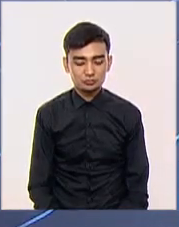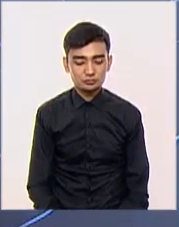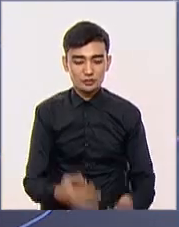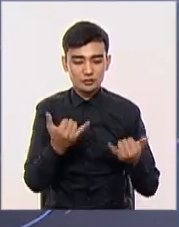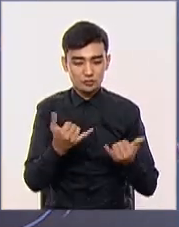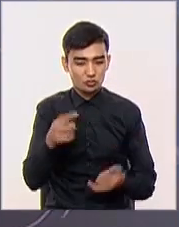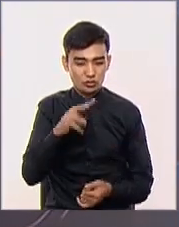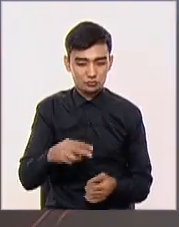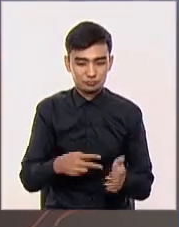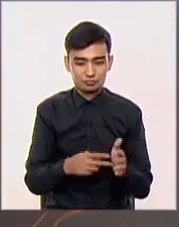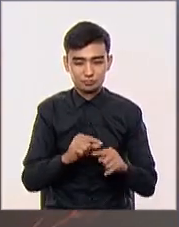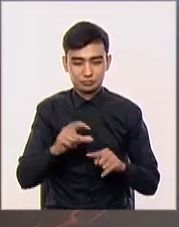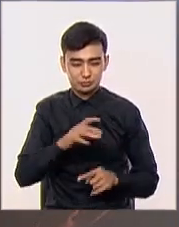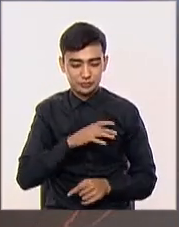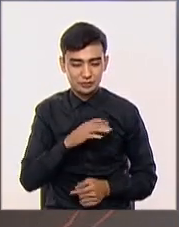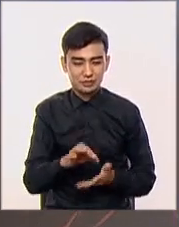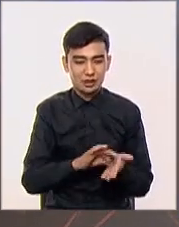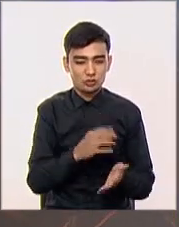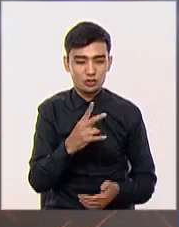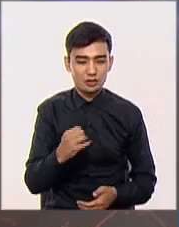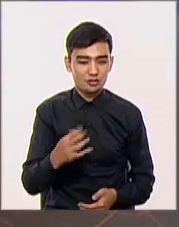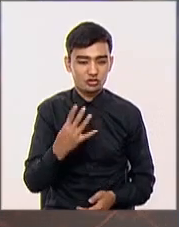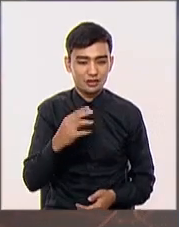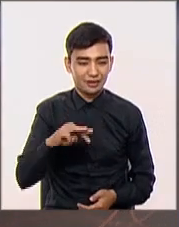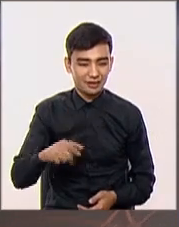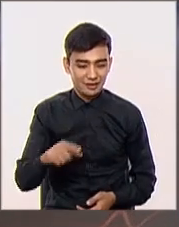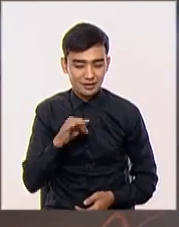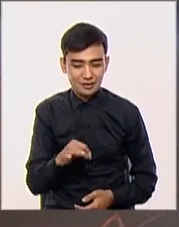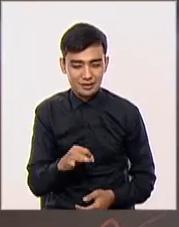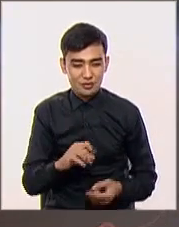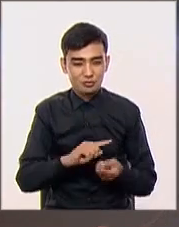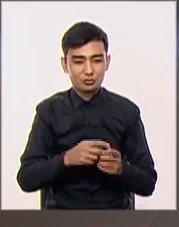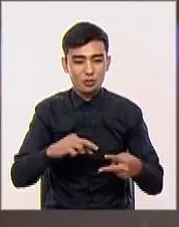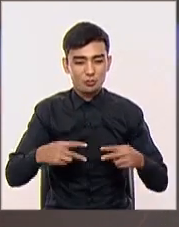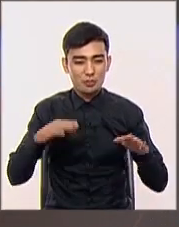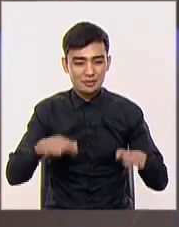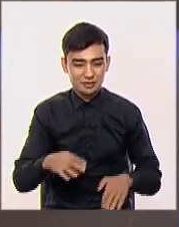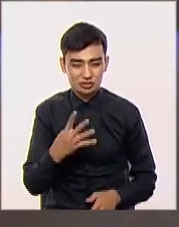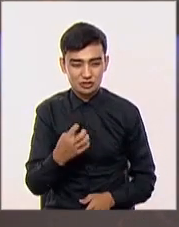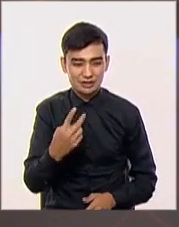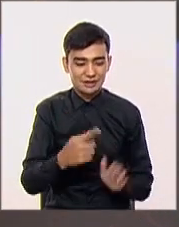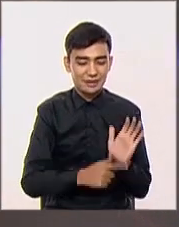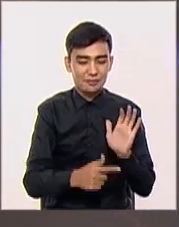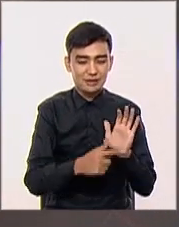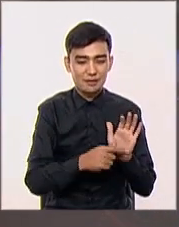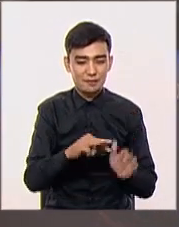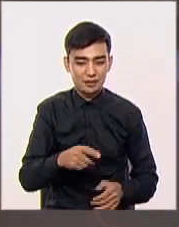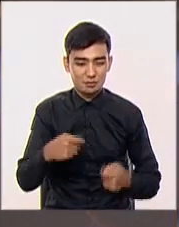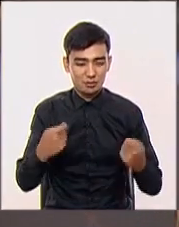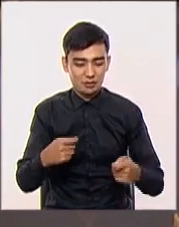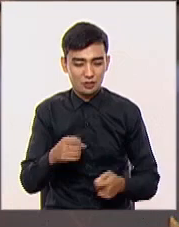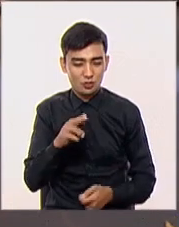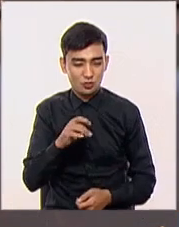Сегодня доллар подорожал на бирже сразу на 4 тенге. В обменных пунктах его продают по 477. С начала года